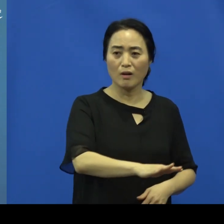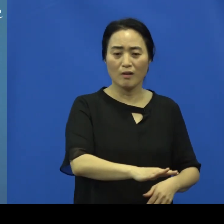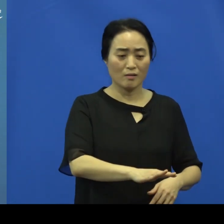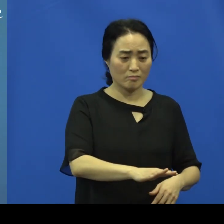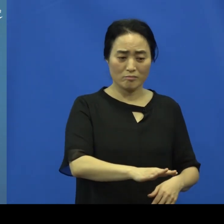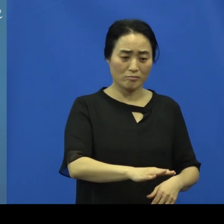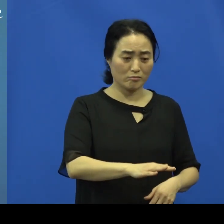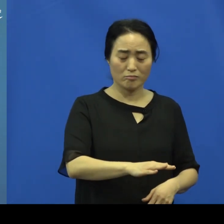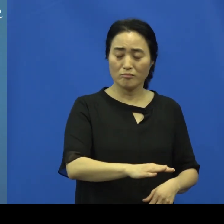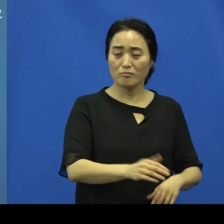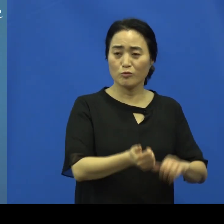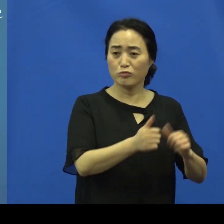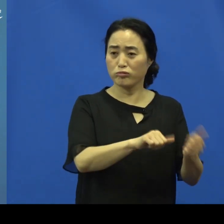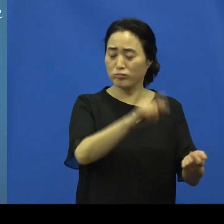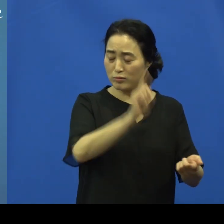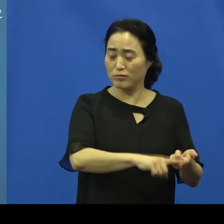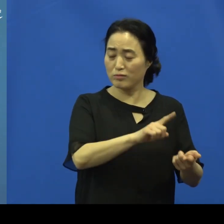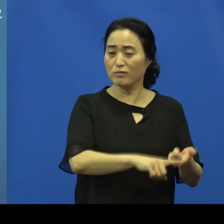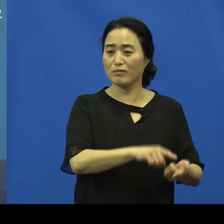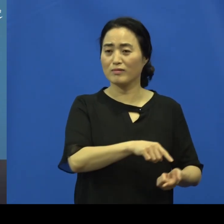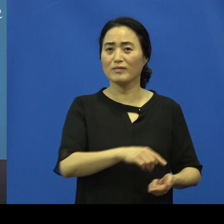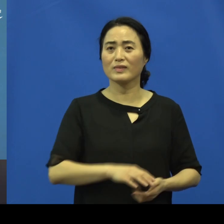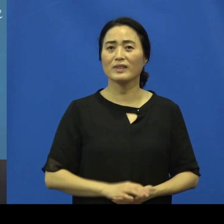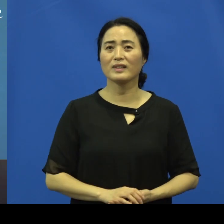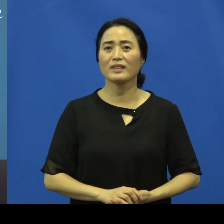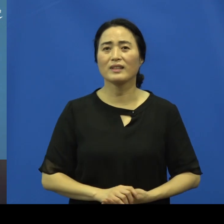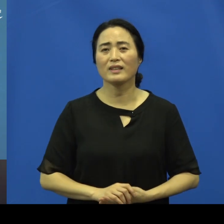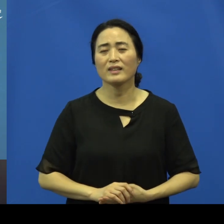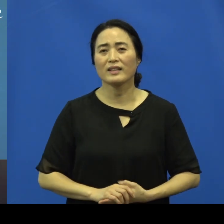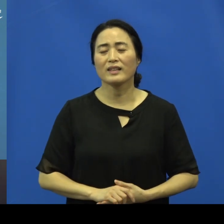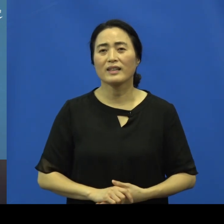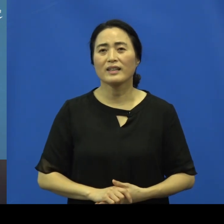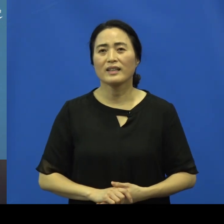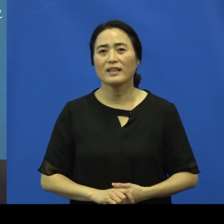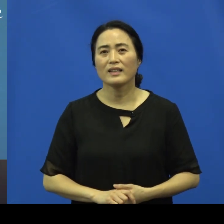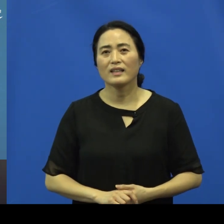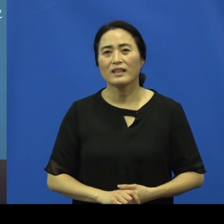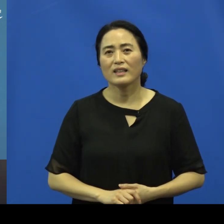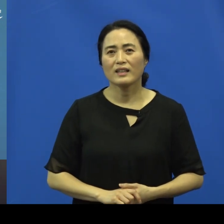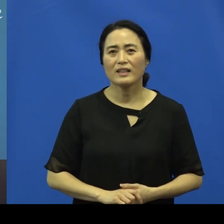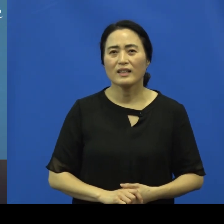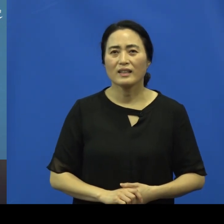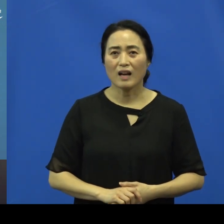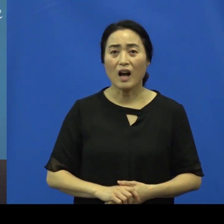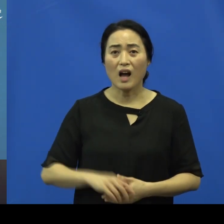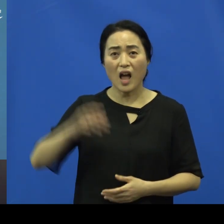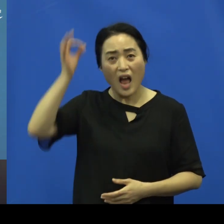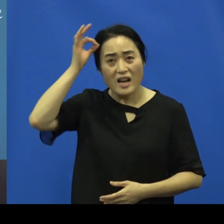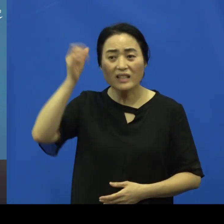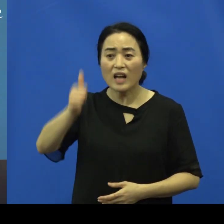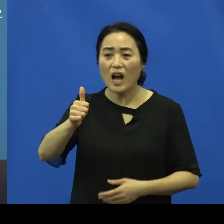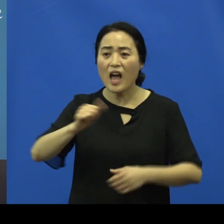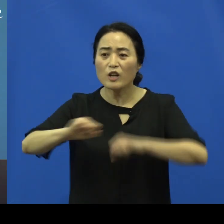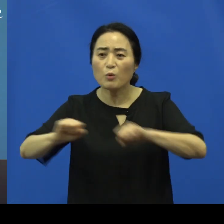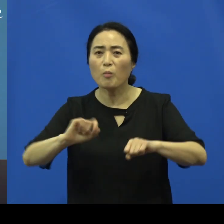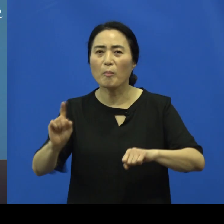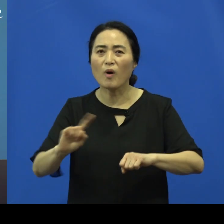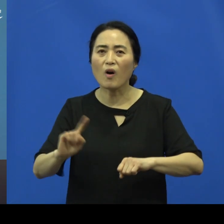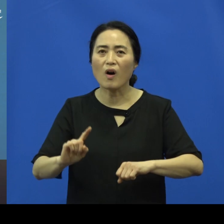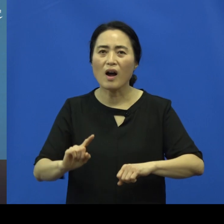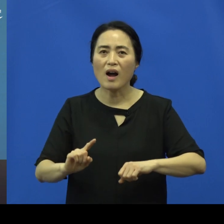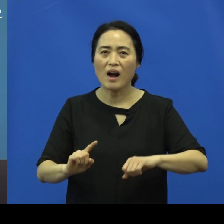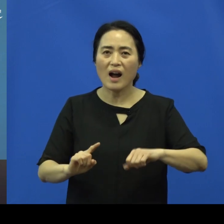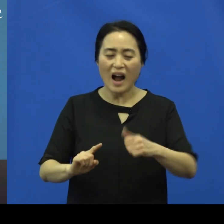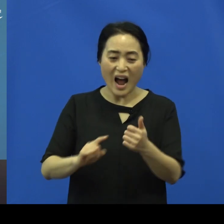근데 엘리사의 행동은 어때요? 34절을 보면 아이 위에 올라 엎드려